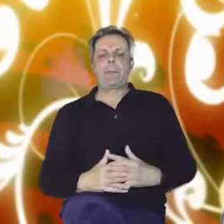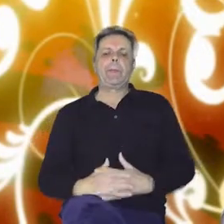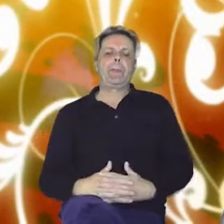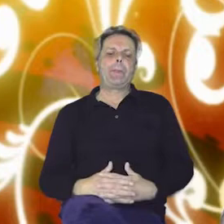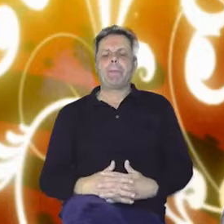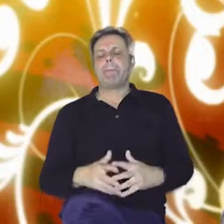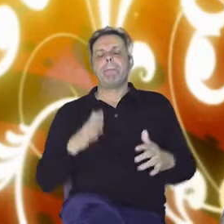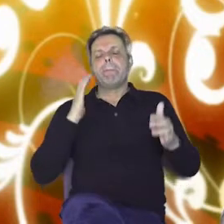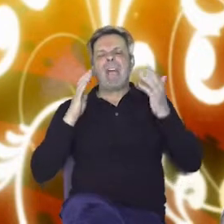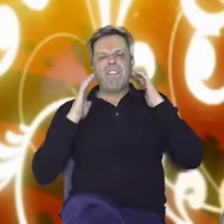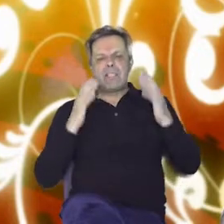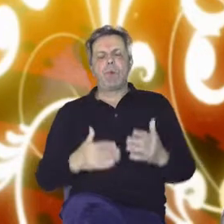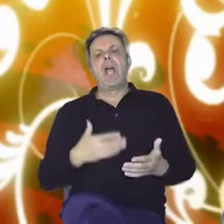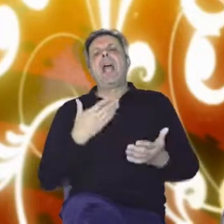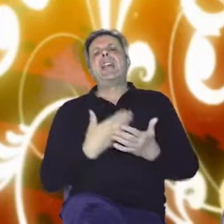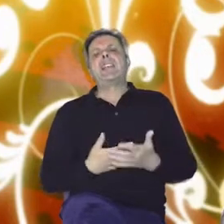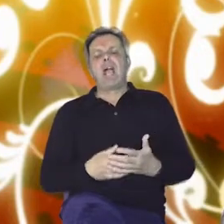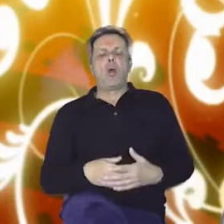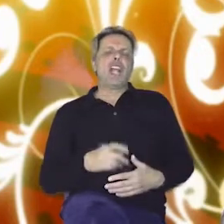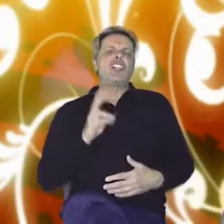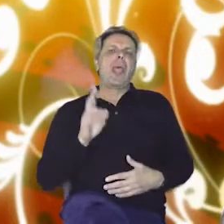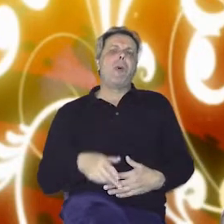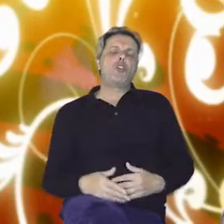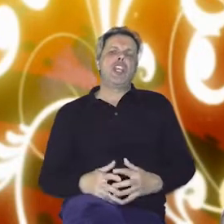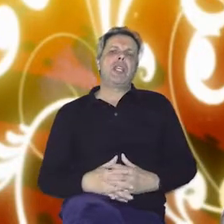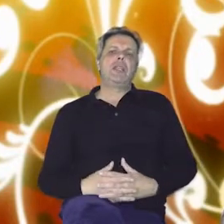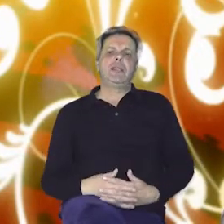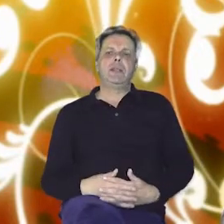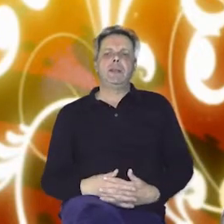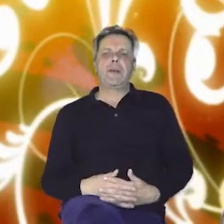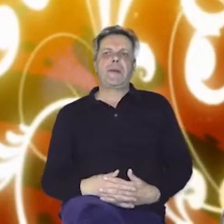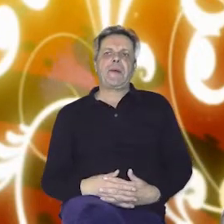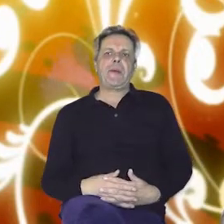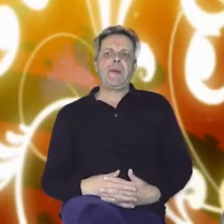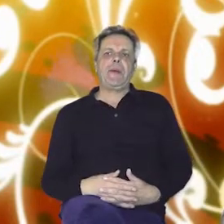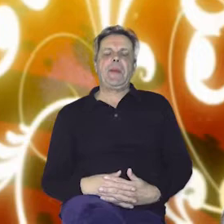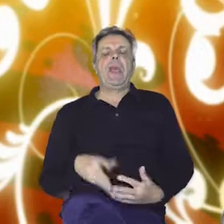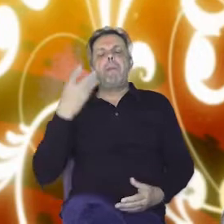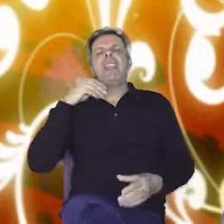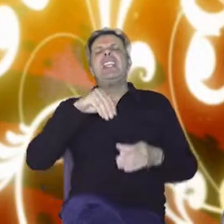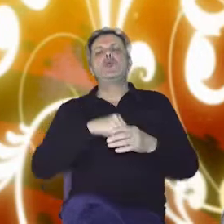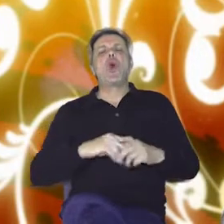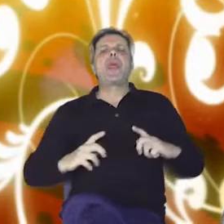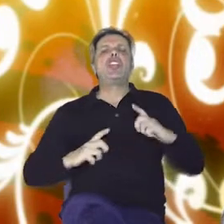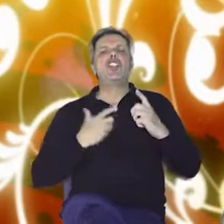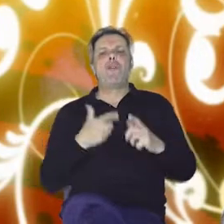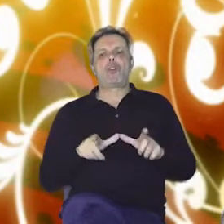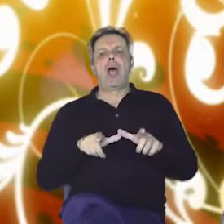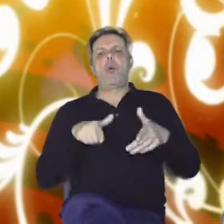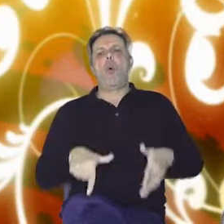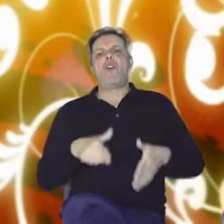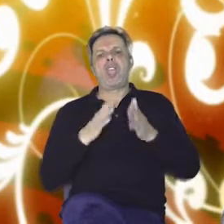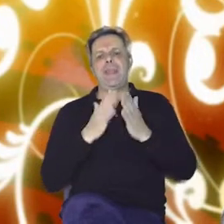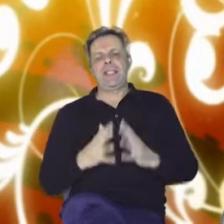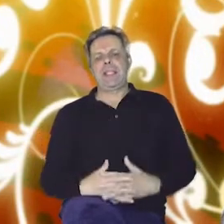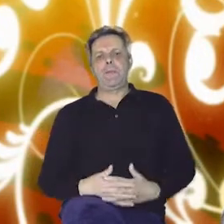Svitanja, tako da ćete zbilja moći biti, ja bih rekla, sudionika života u ovoj knjizi. Evo, to